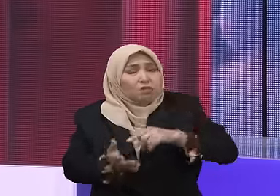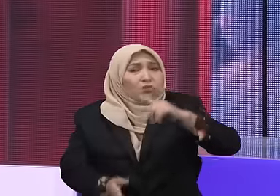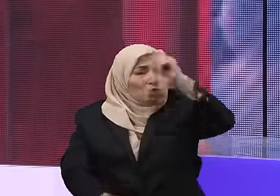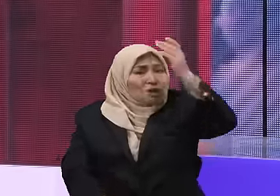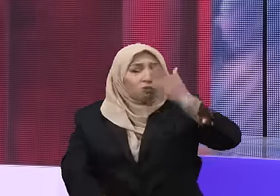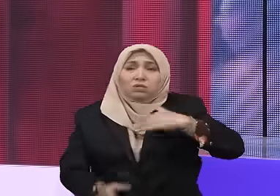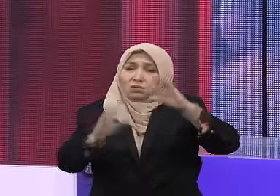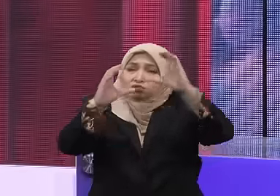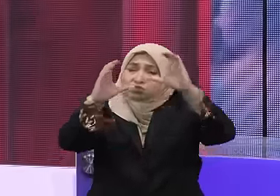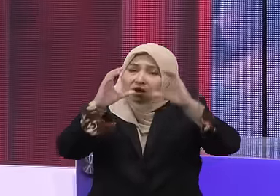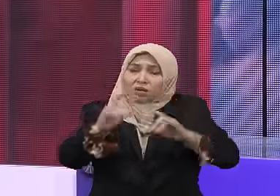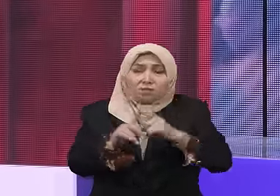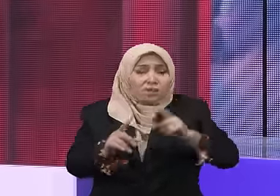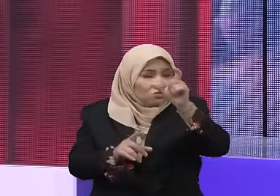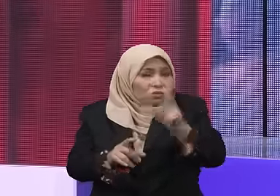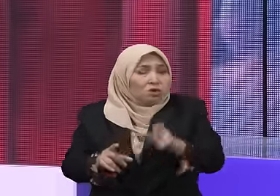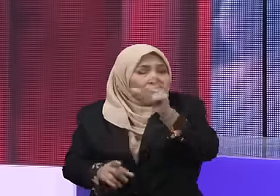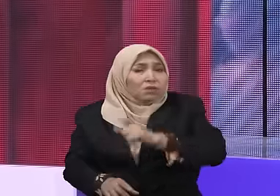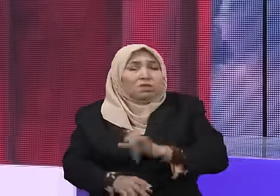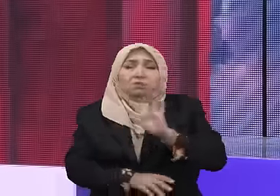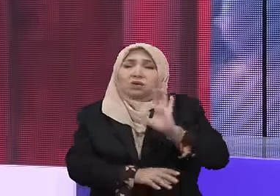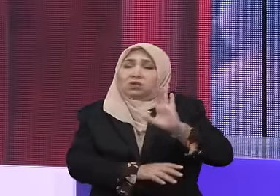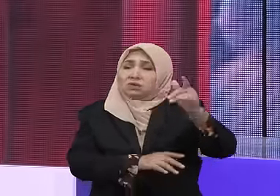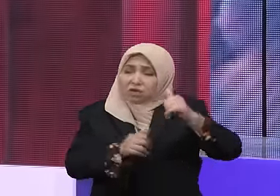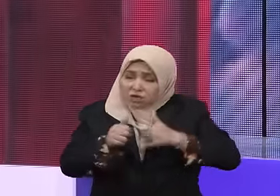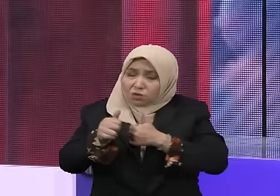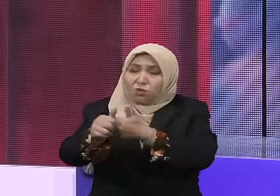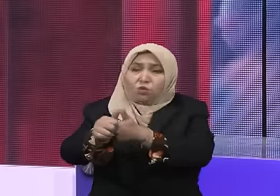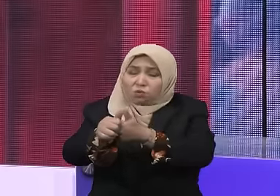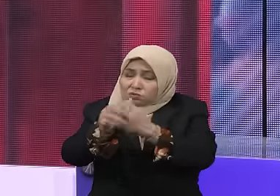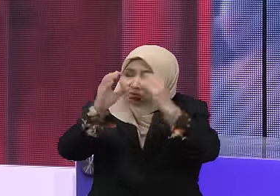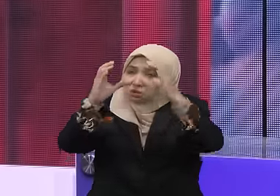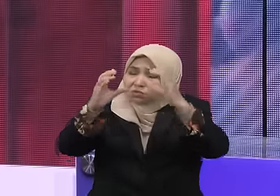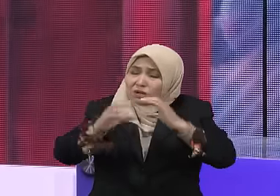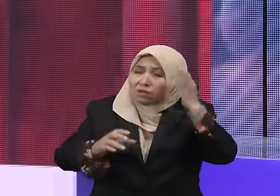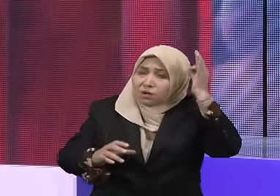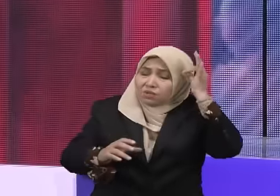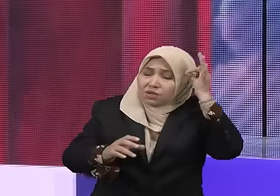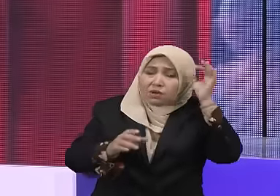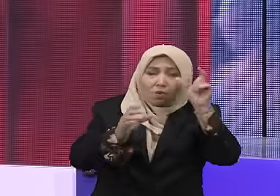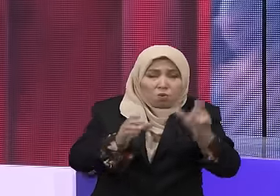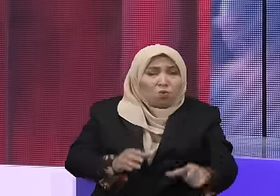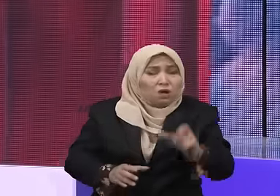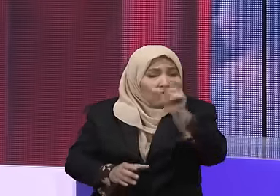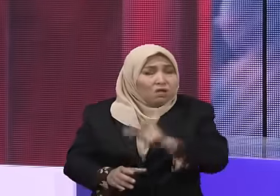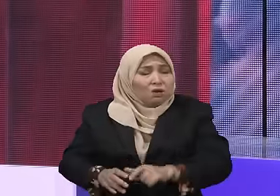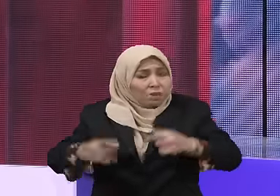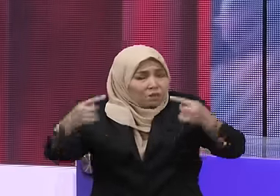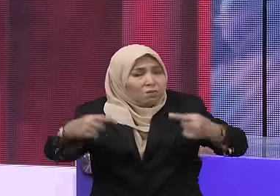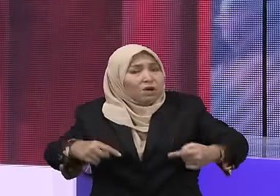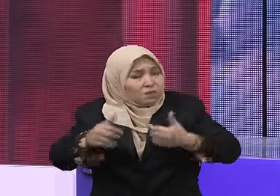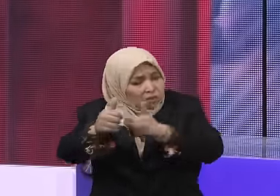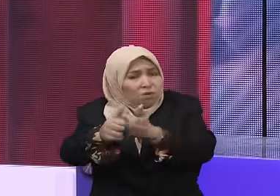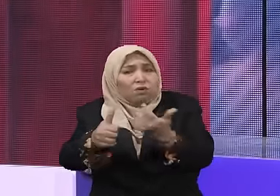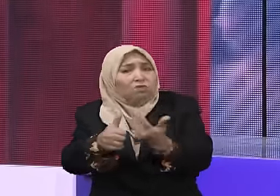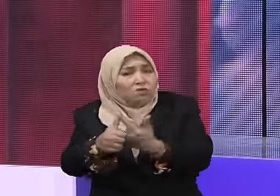adalah kaedah apabila seseorang itu berhujah, dia ikut dahulu alur kepada cara berfikir orang yang beliau lawan, ya, ikut